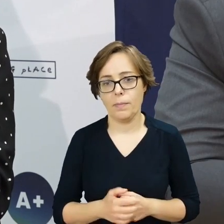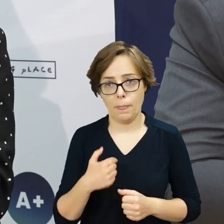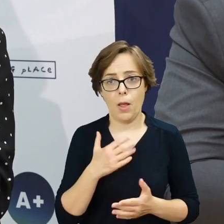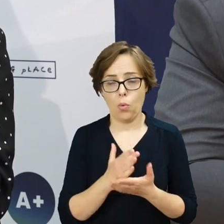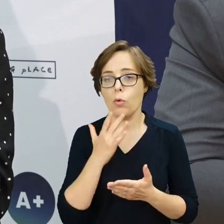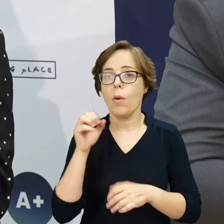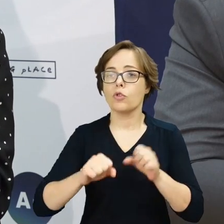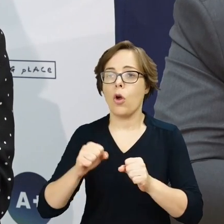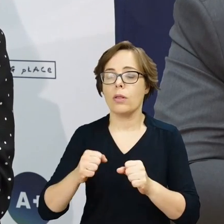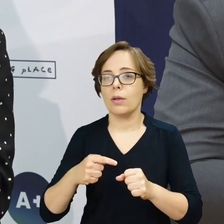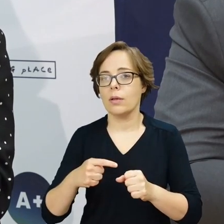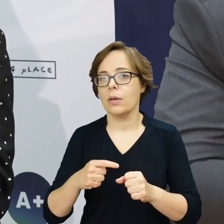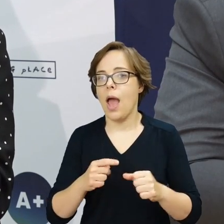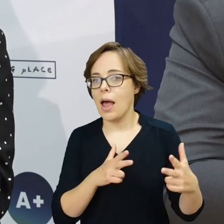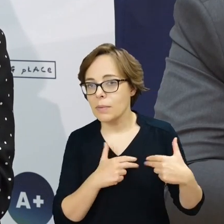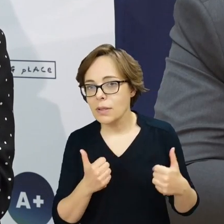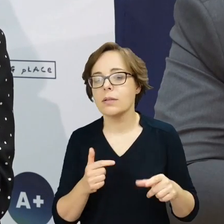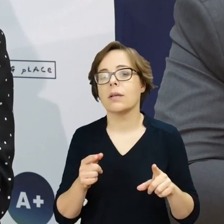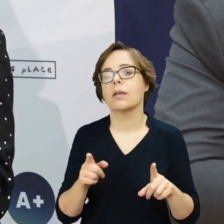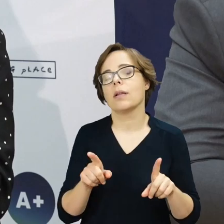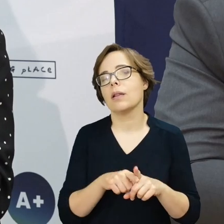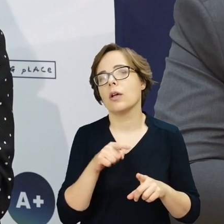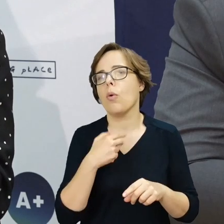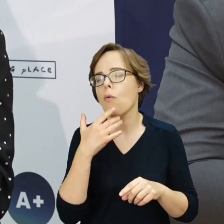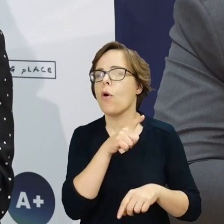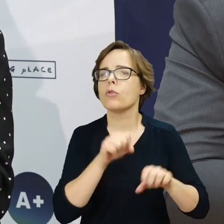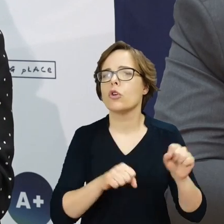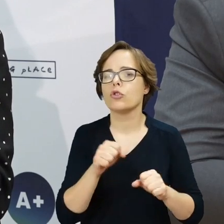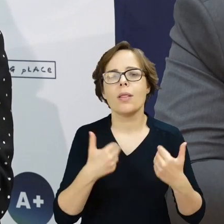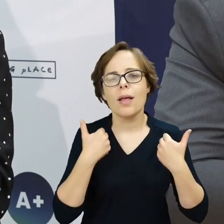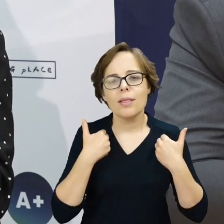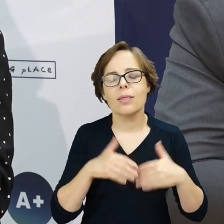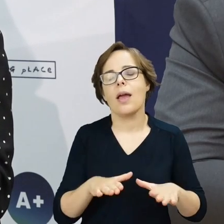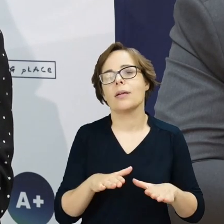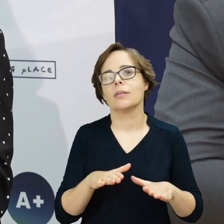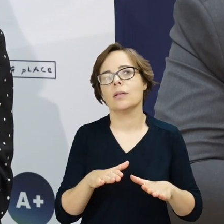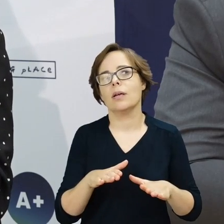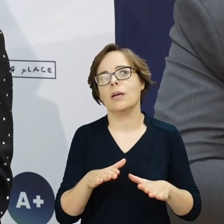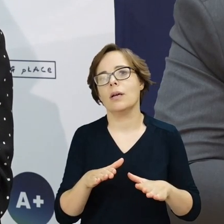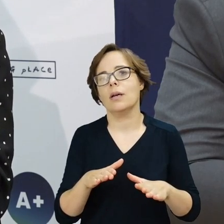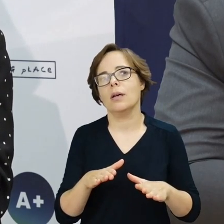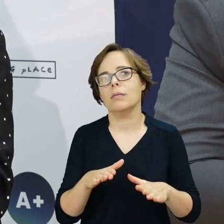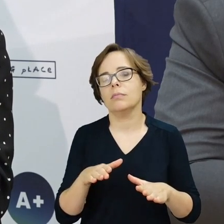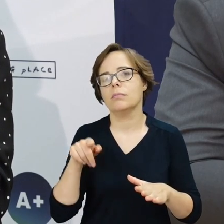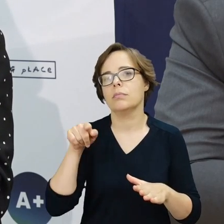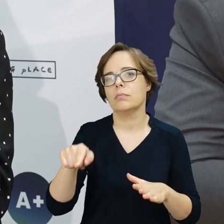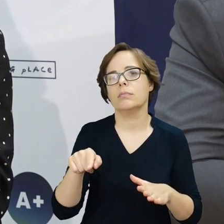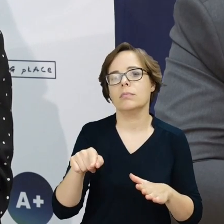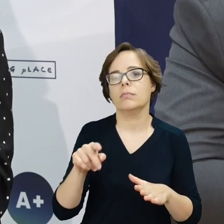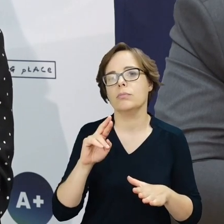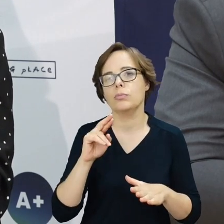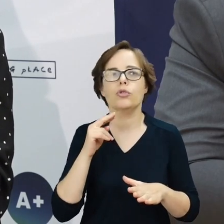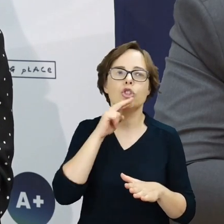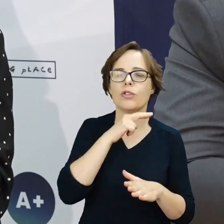i niechęci do stwierdzania rażącego naruszenia prawa przy bezczynności i wymierzania grzywien. Jeżeli te grzywny się pojawiają,